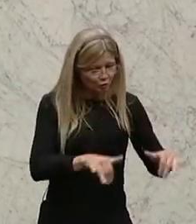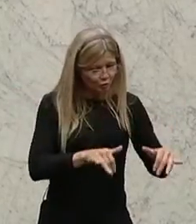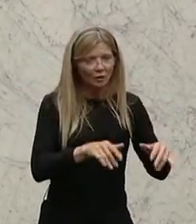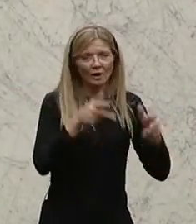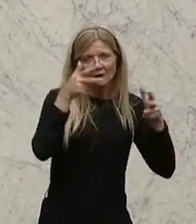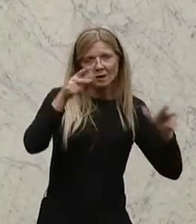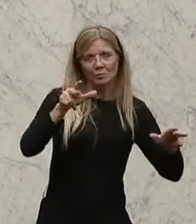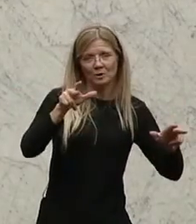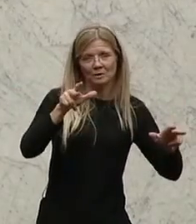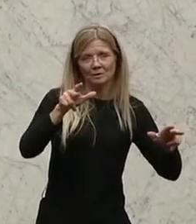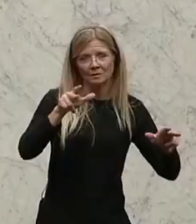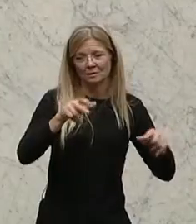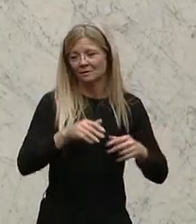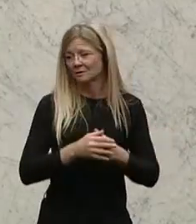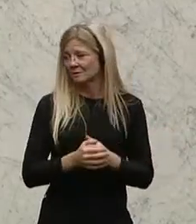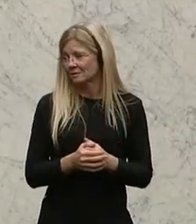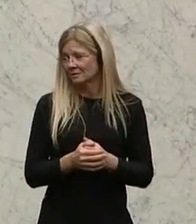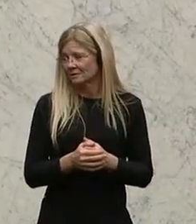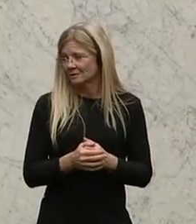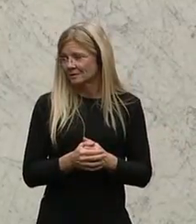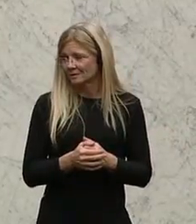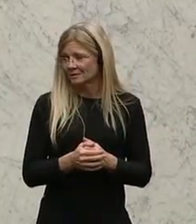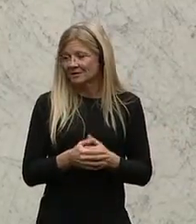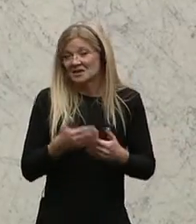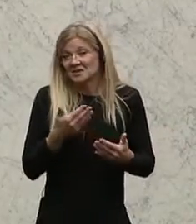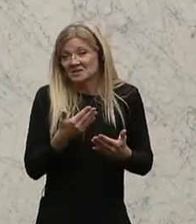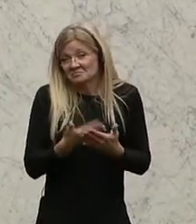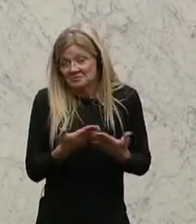Republik führt. In diesem